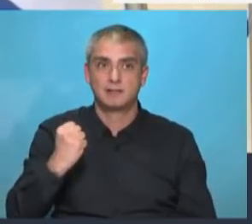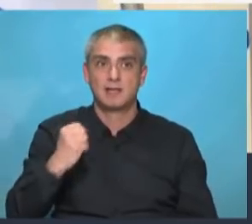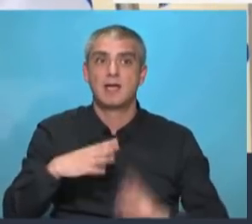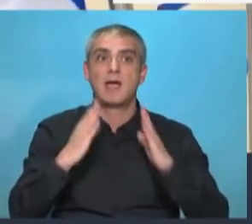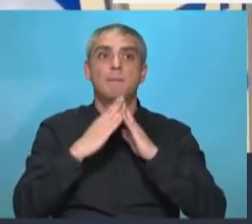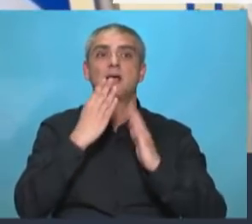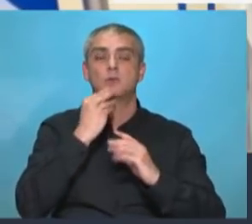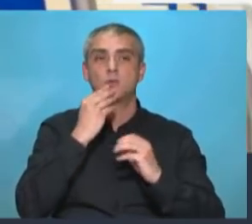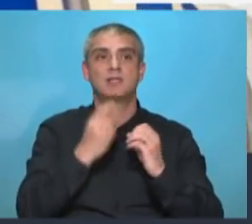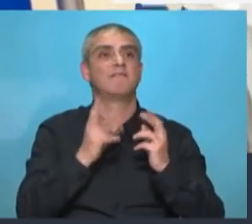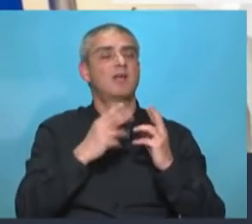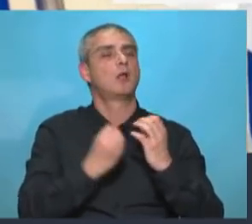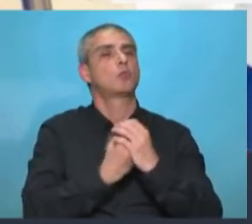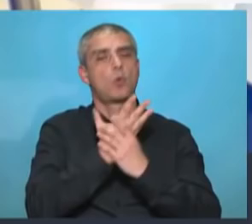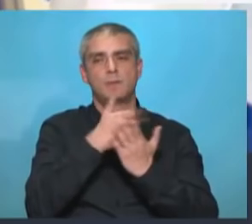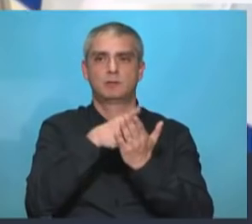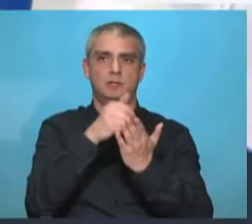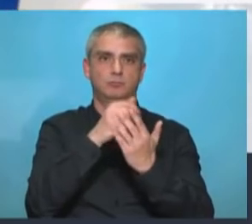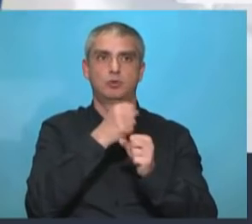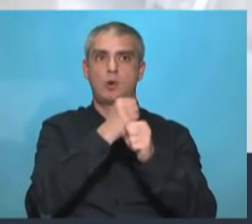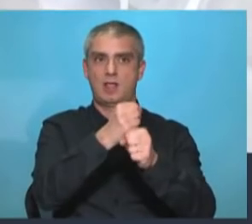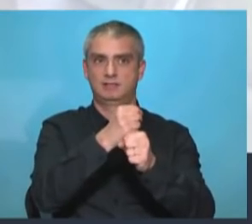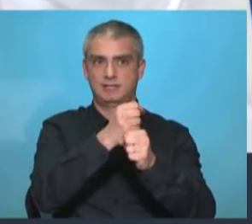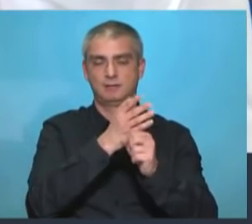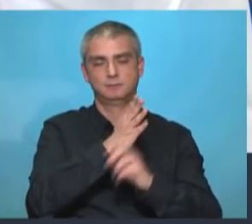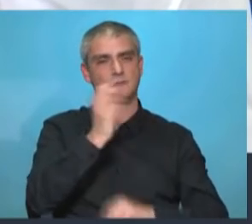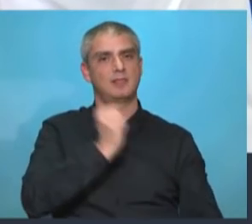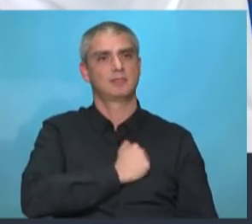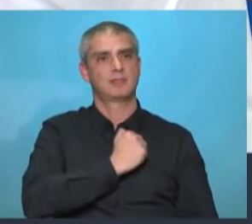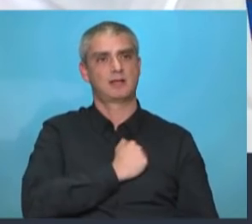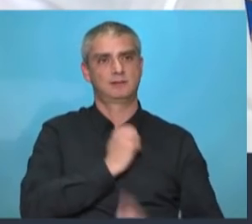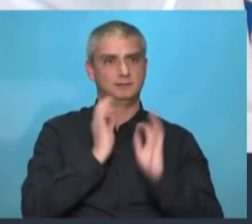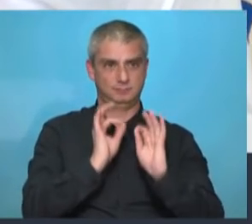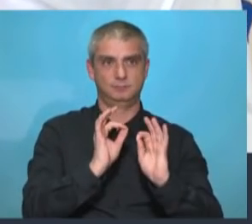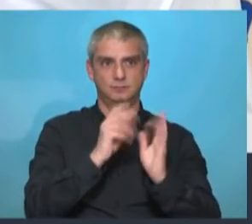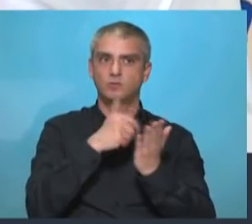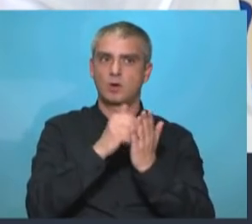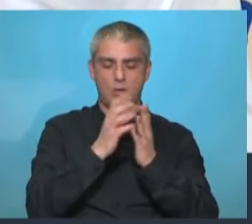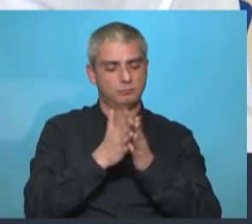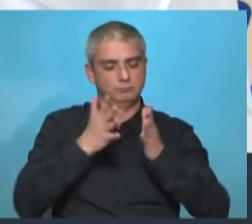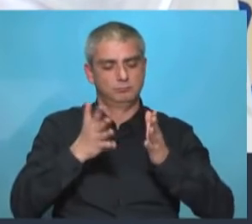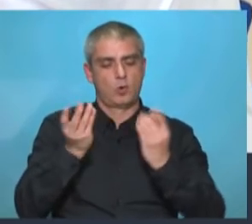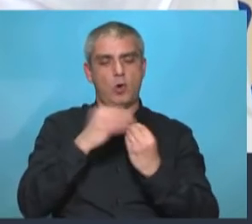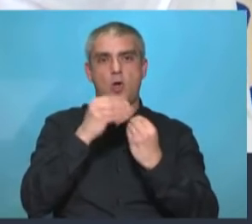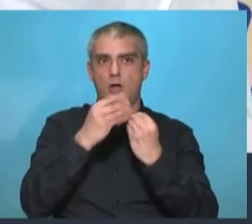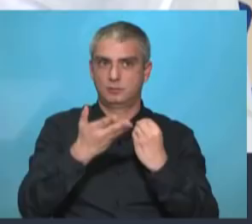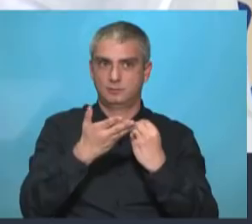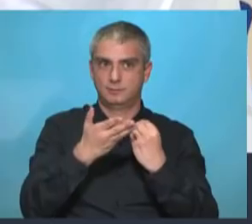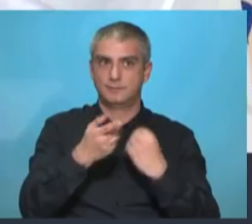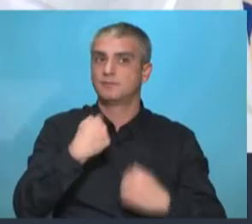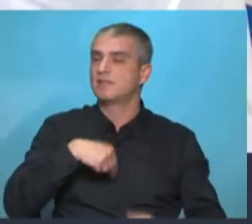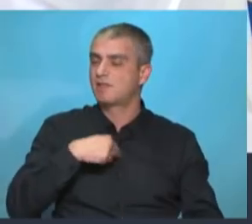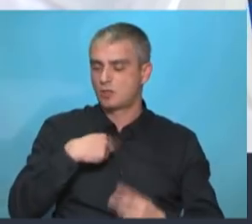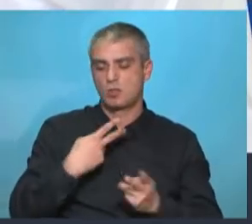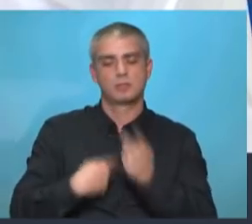היהודי ותקומה ימשיכו לייצג את הקו הדתי האמוני ויוכלו לגדול לכיוונים נוספים. ואנחנו